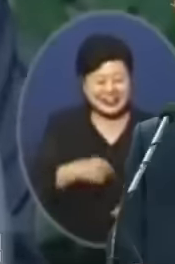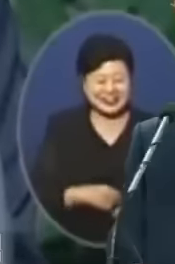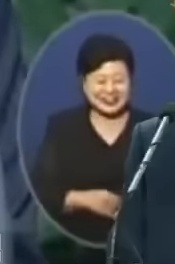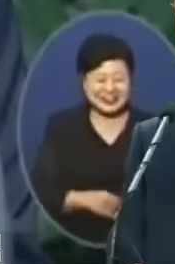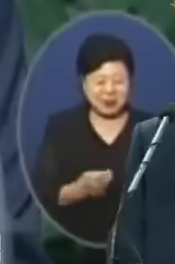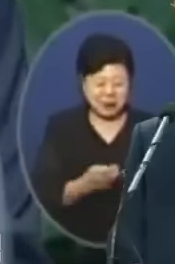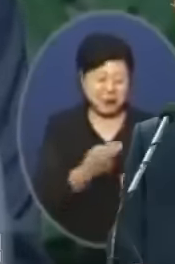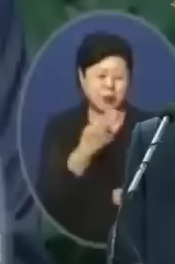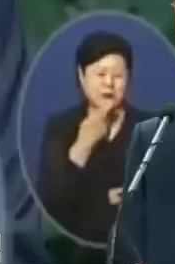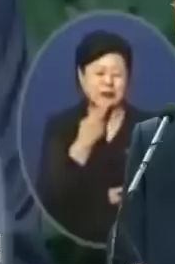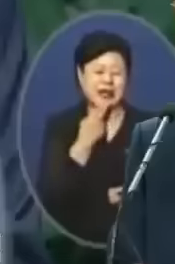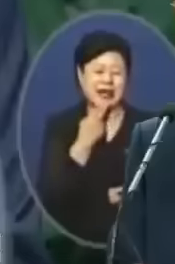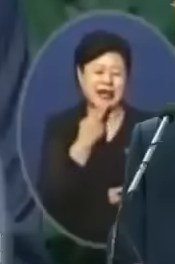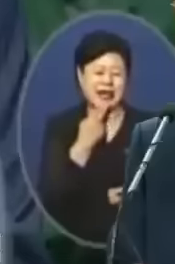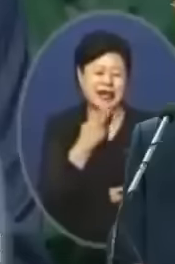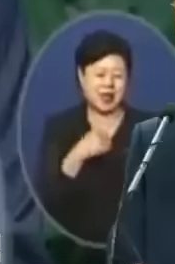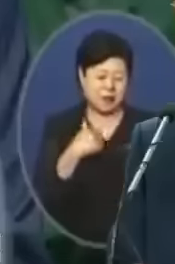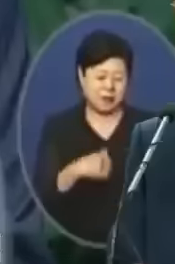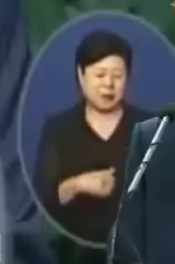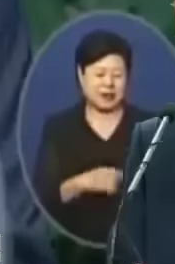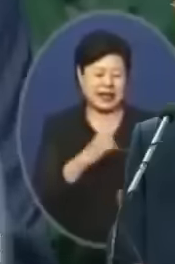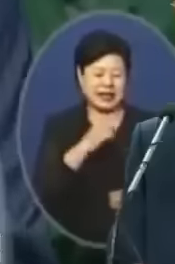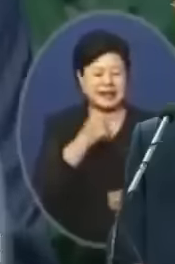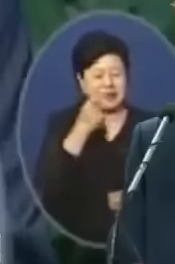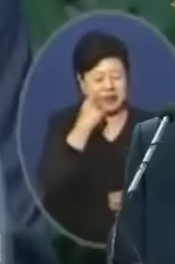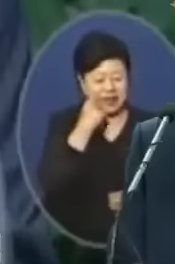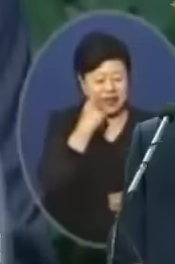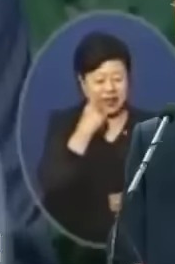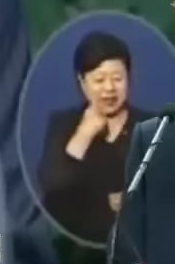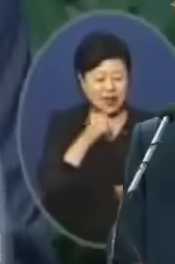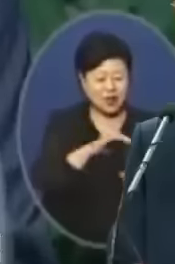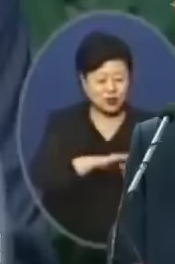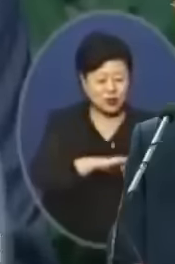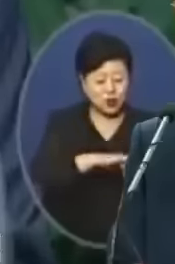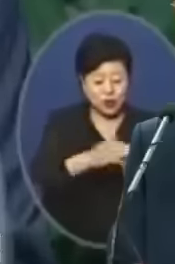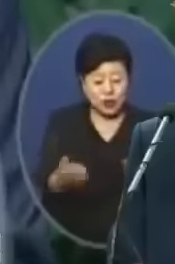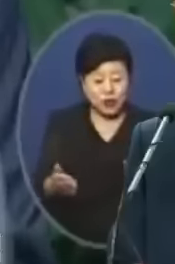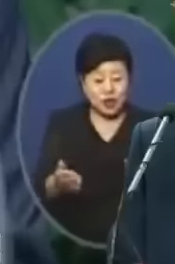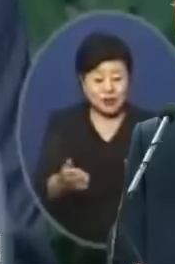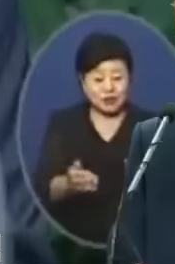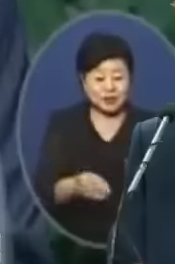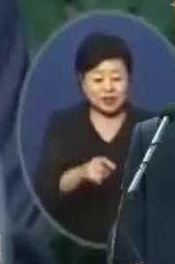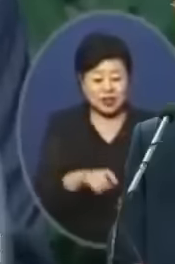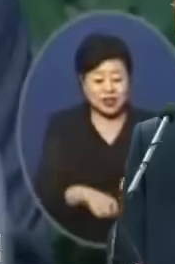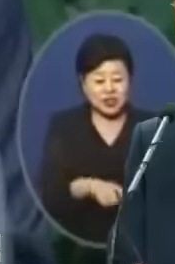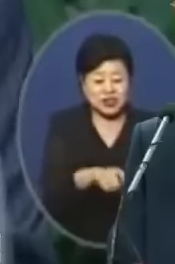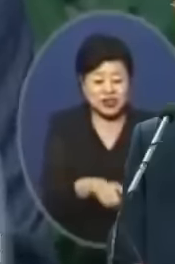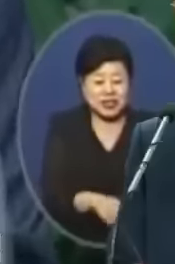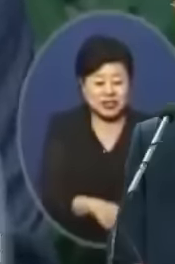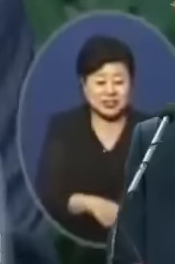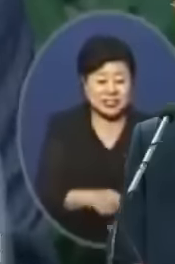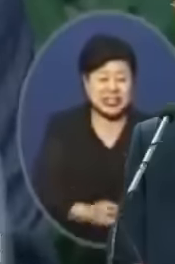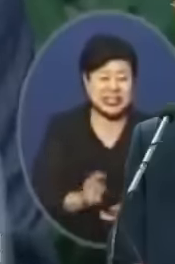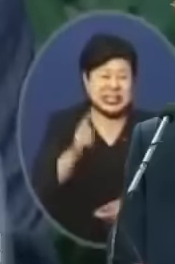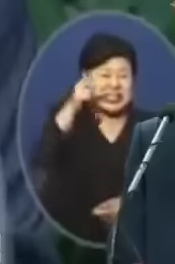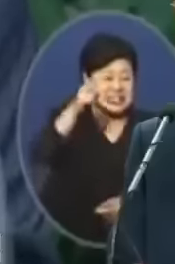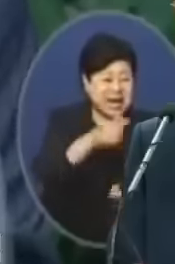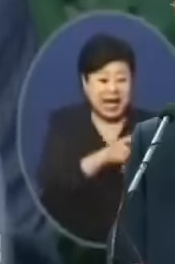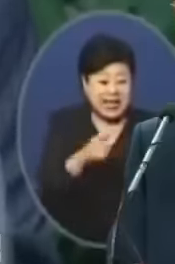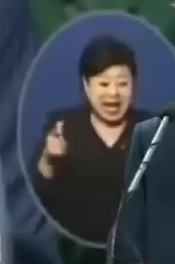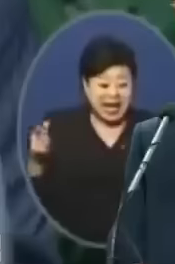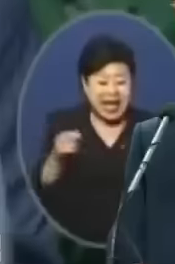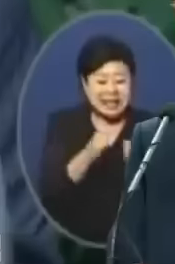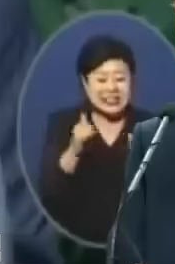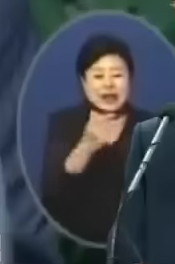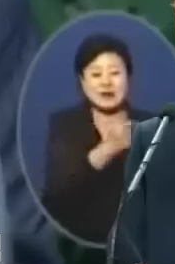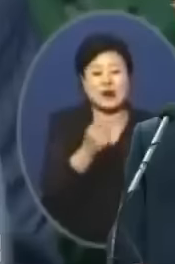할 수 없다. 못한다. 안 된다. 그 다음에 뚜껑이 열어놔도 벌벌벌벌 기어댕기지 안 뜁니다. 우리